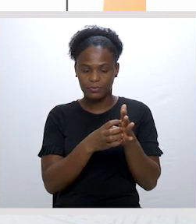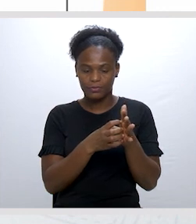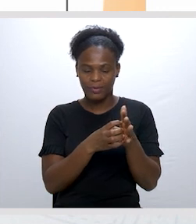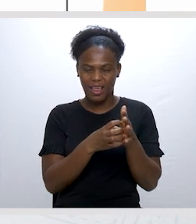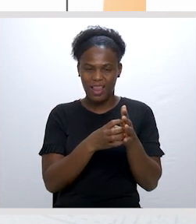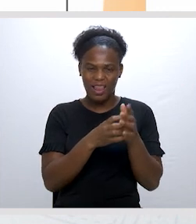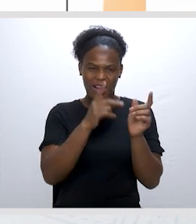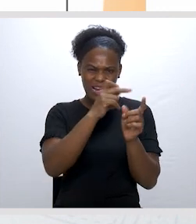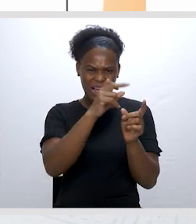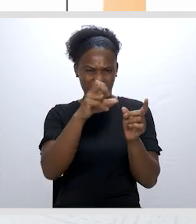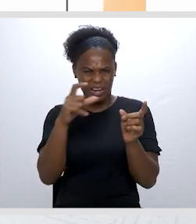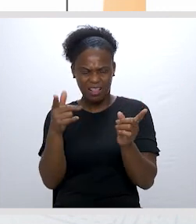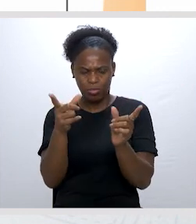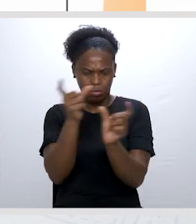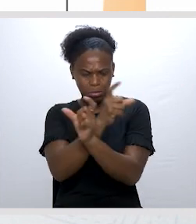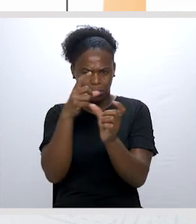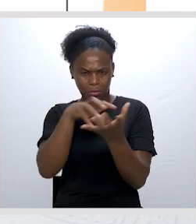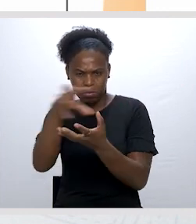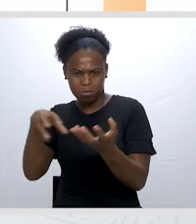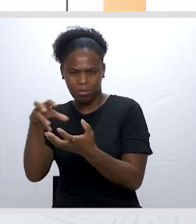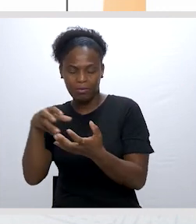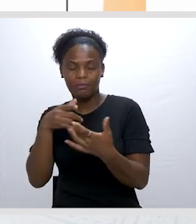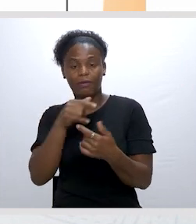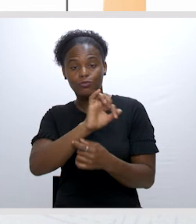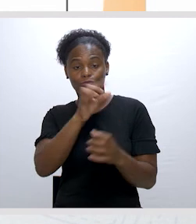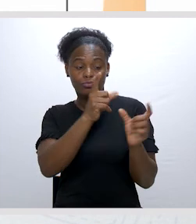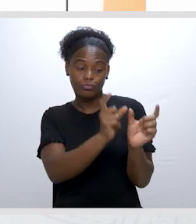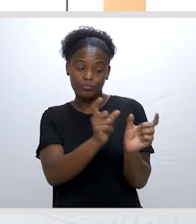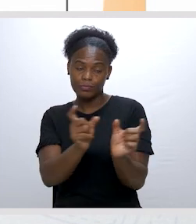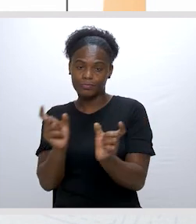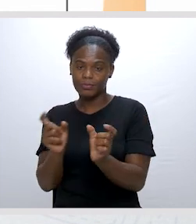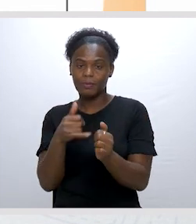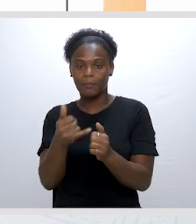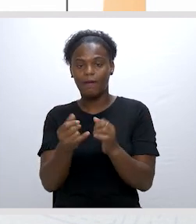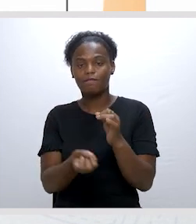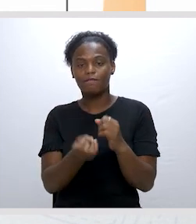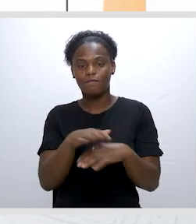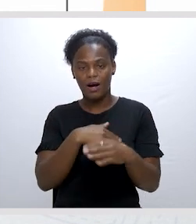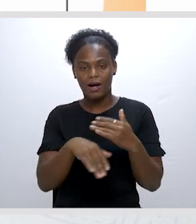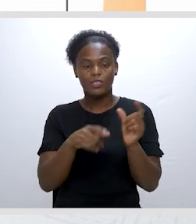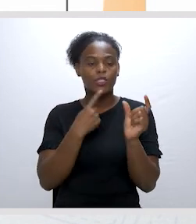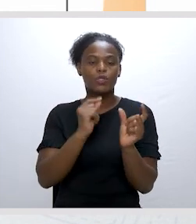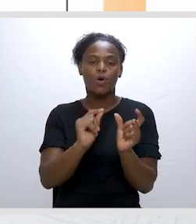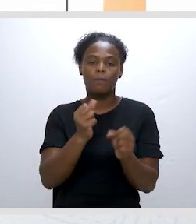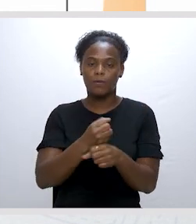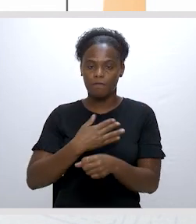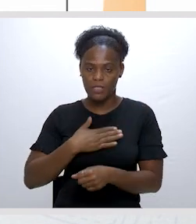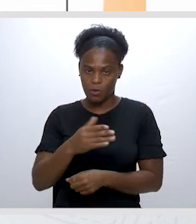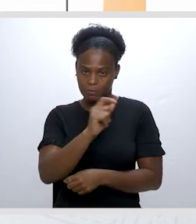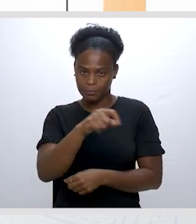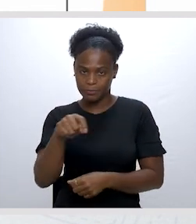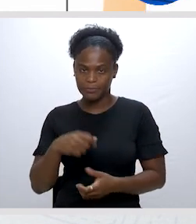lettres désorganisées. C'est à vous d'organiser et former les noms des